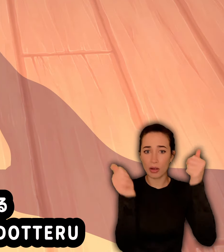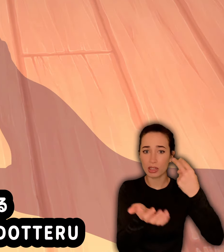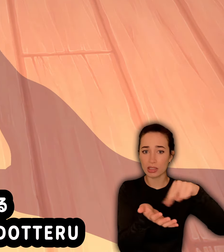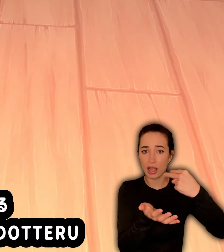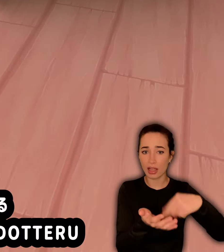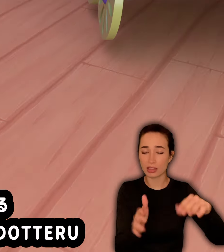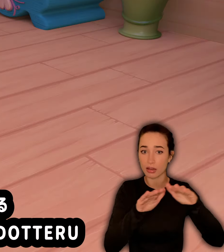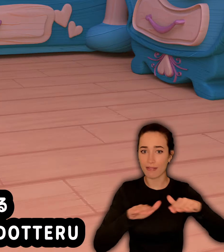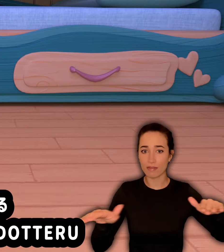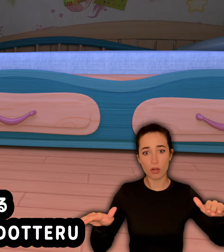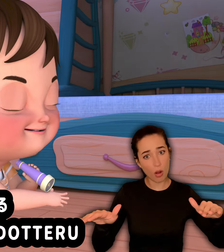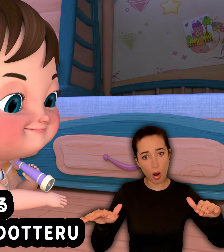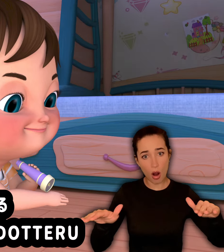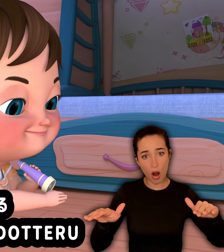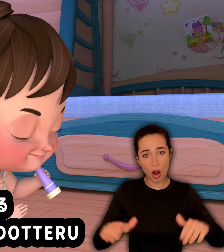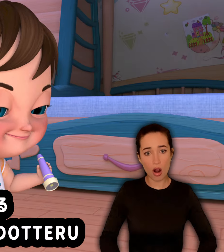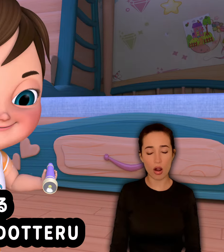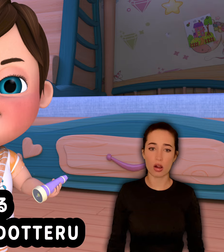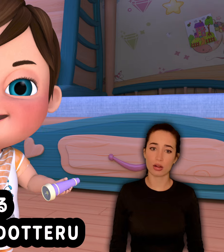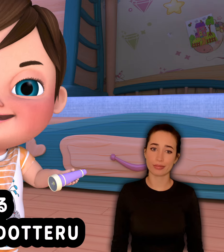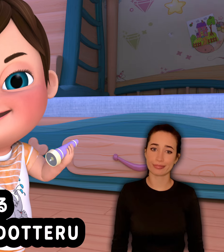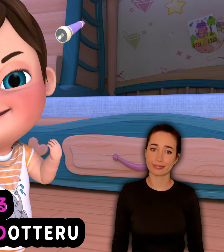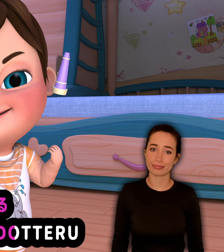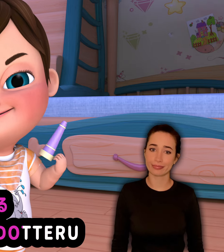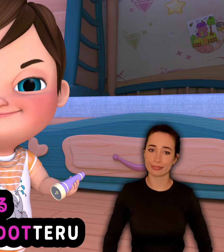にハが踊っ